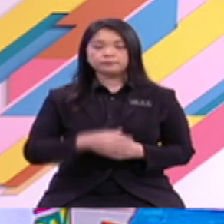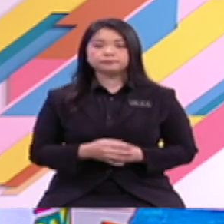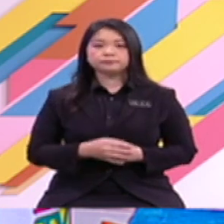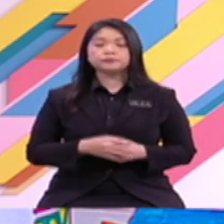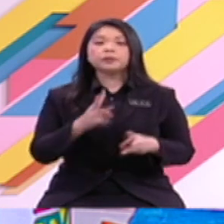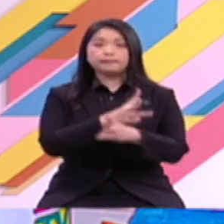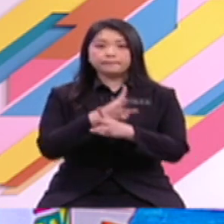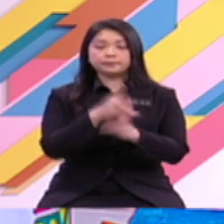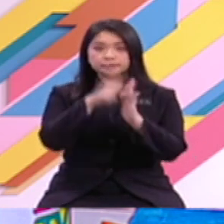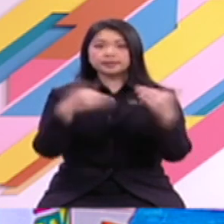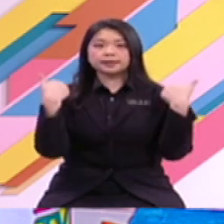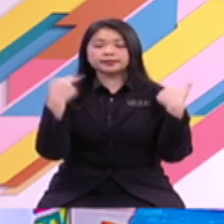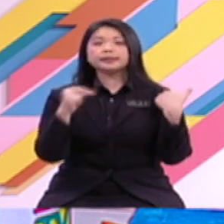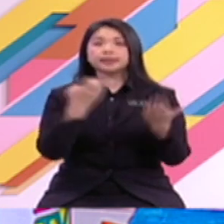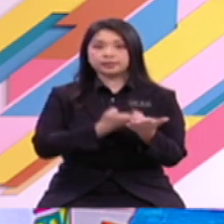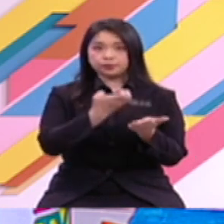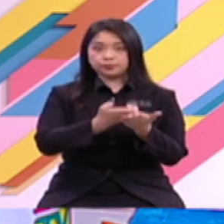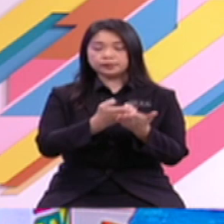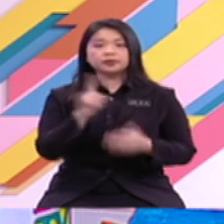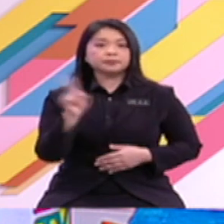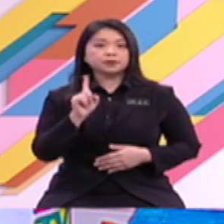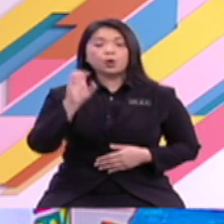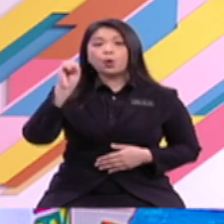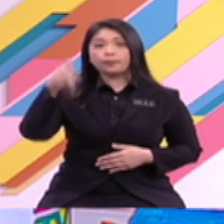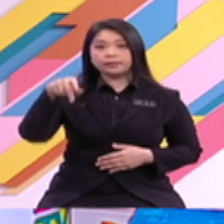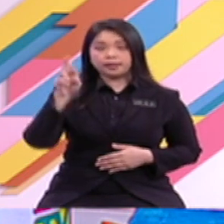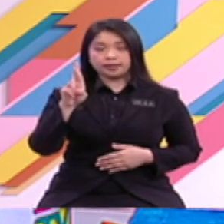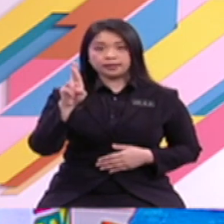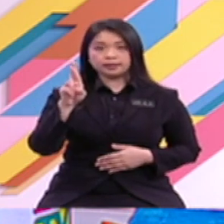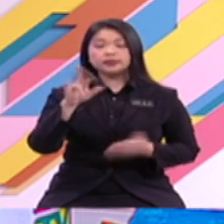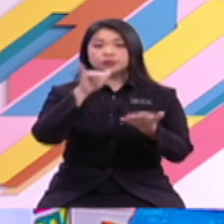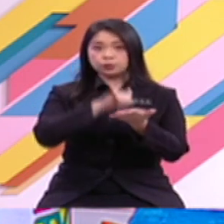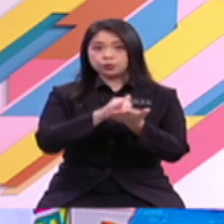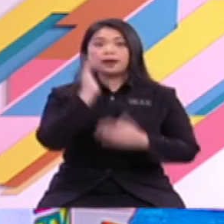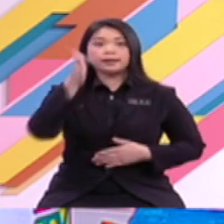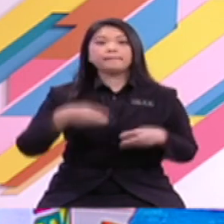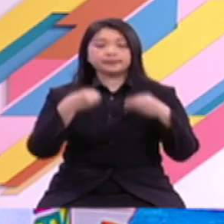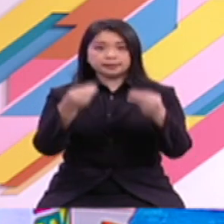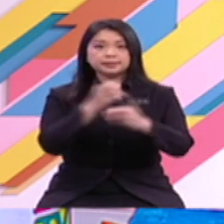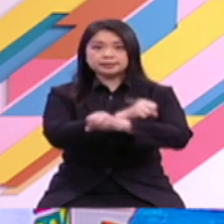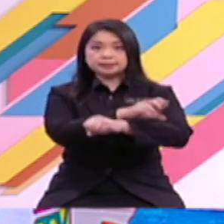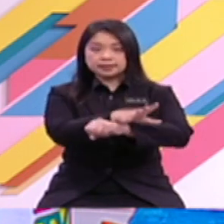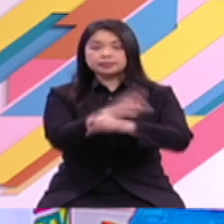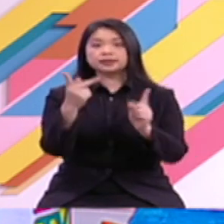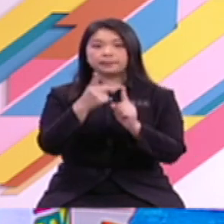mengawal kada ekonomi the dimana sebenarnya op itu akan memberi kesan kepada